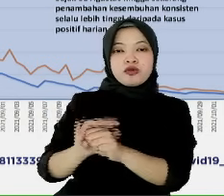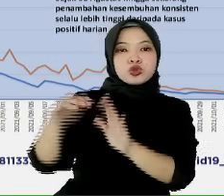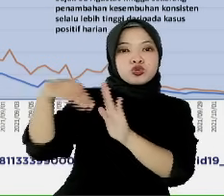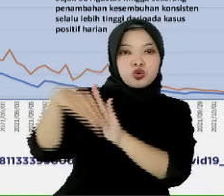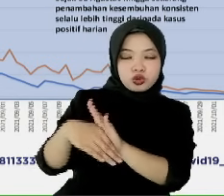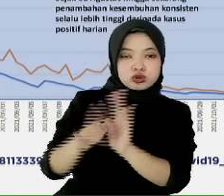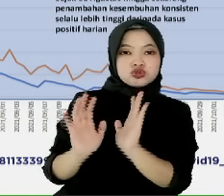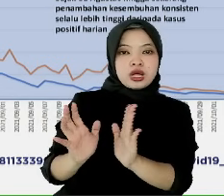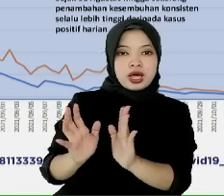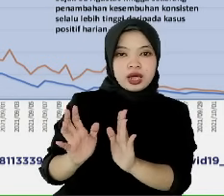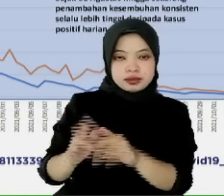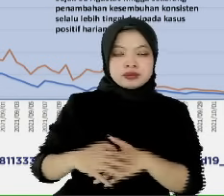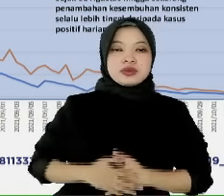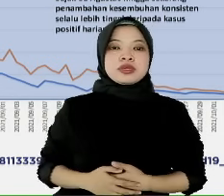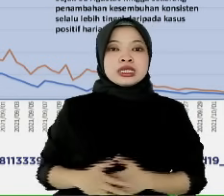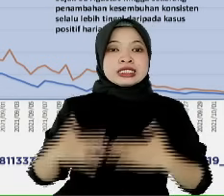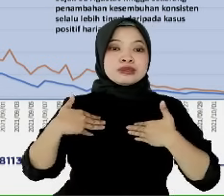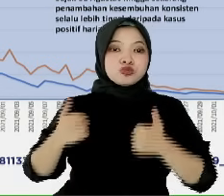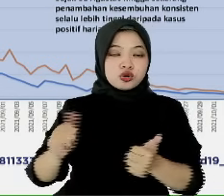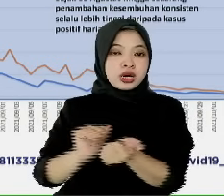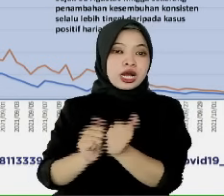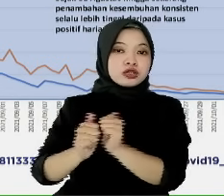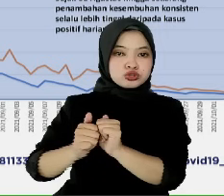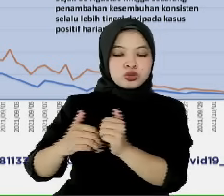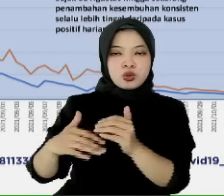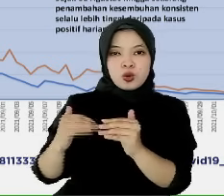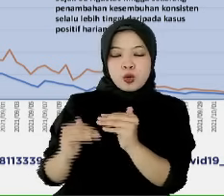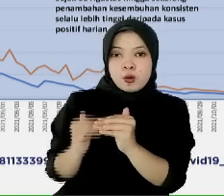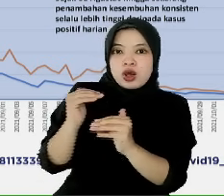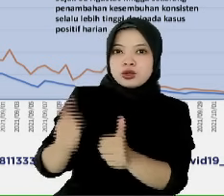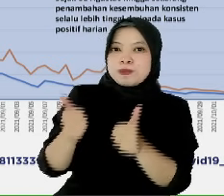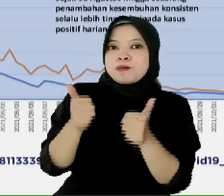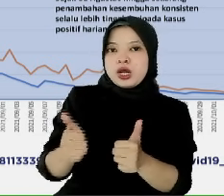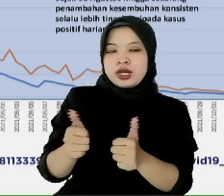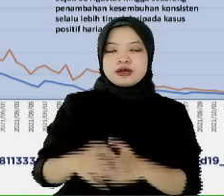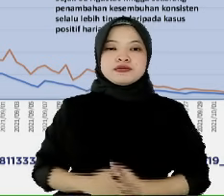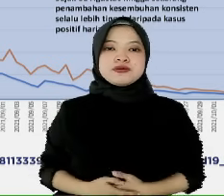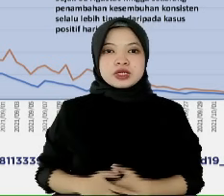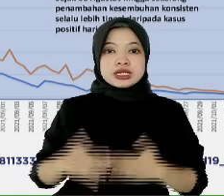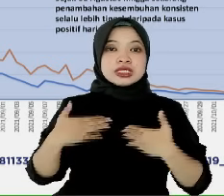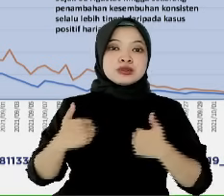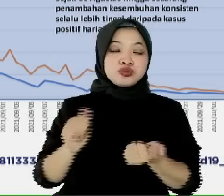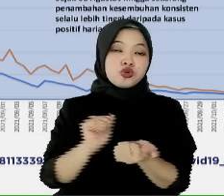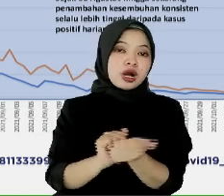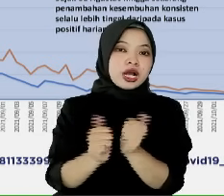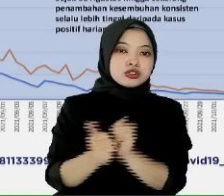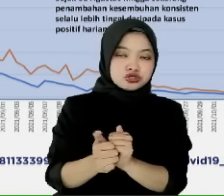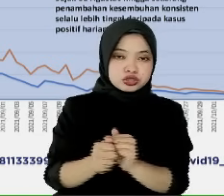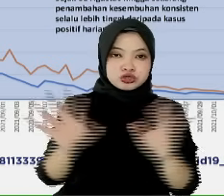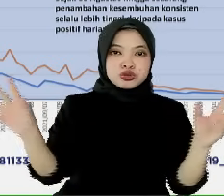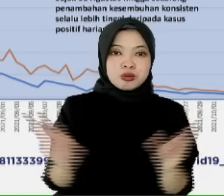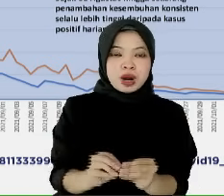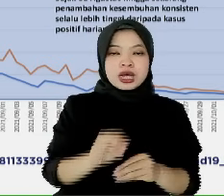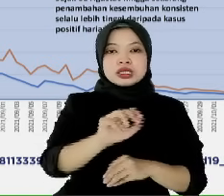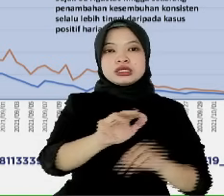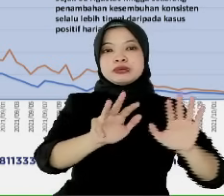persentase kesembuhan terus meningkat. Di minggu ini, rata-rata persen kesembuhan telah mencapai